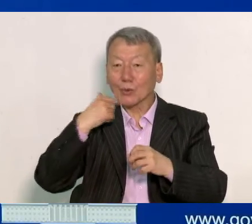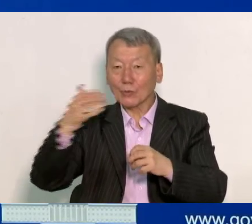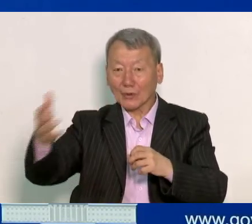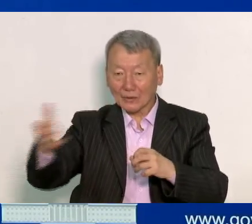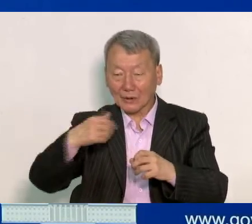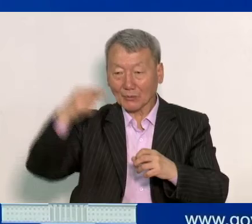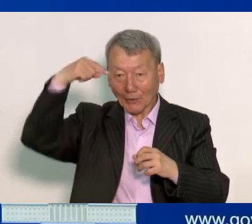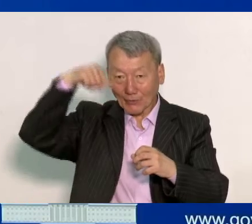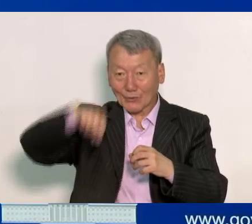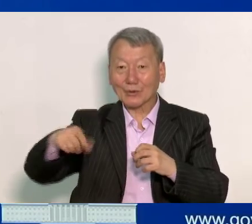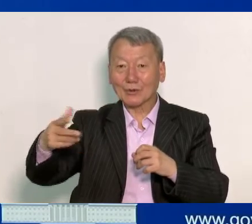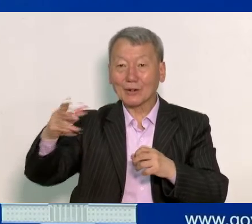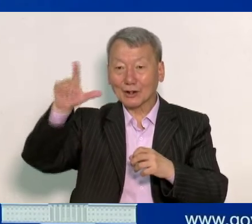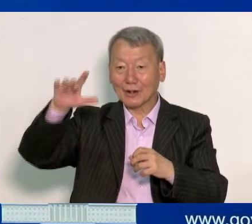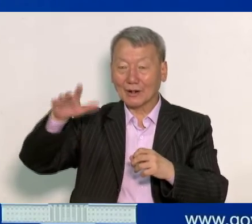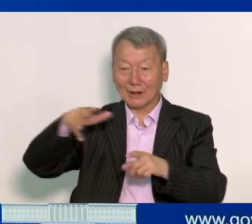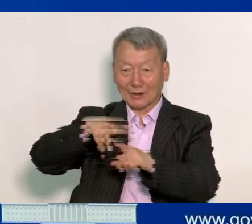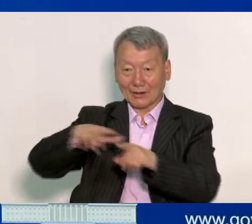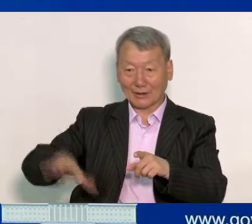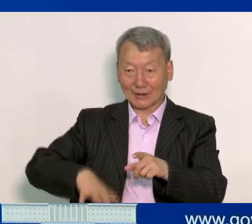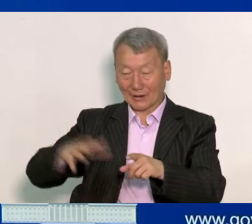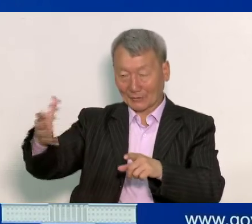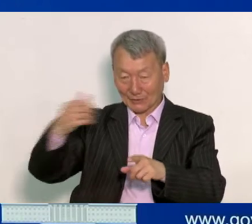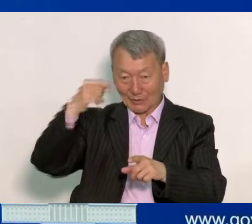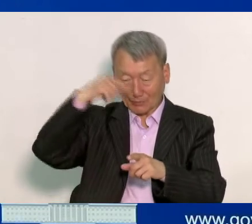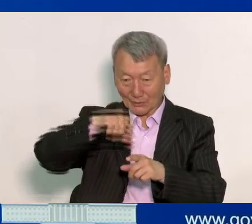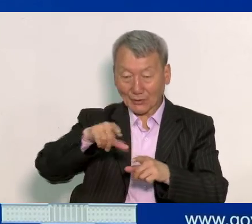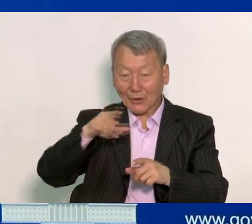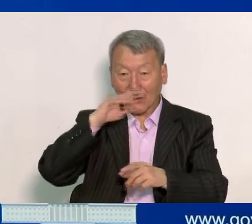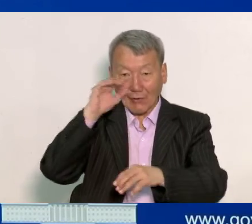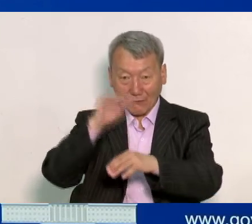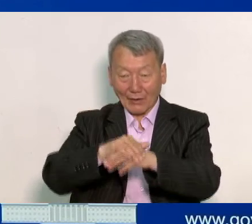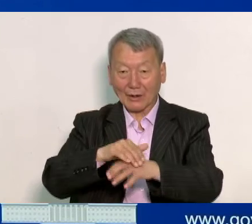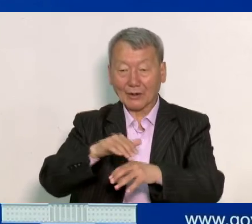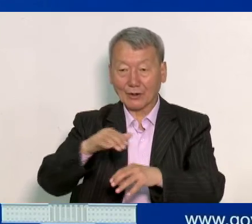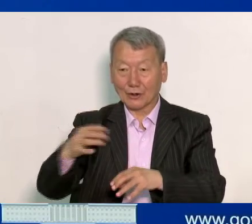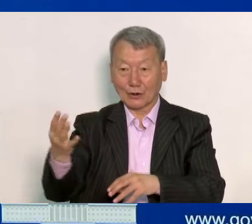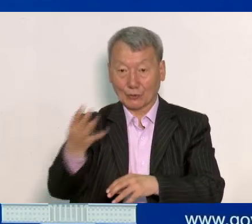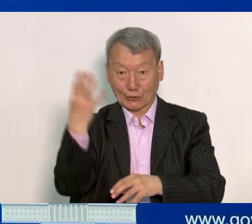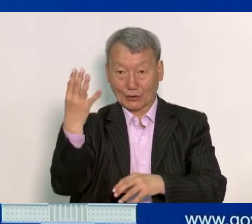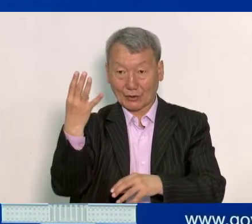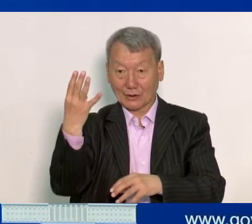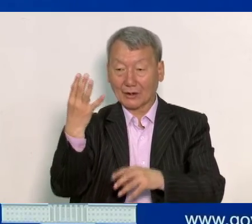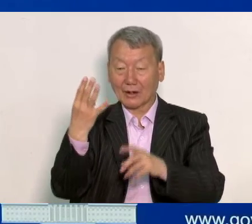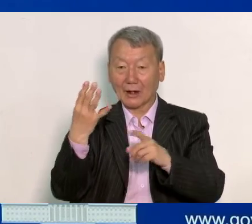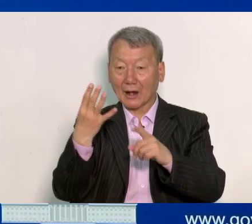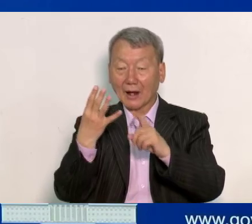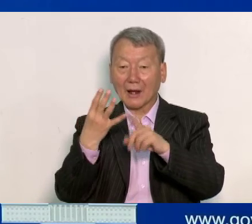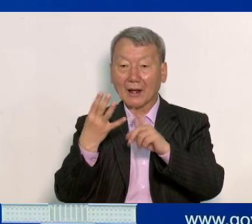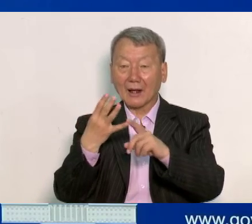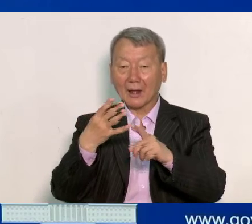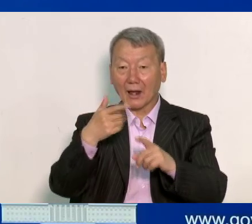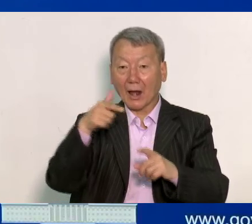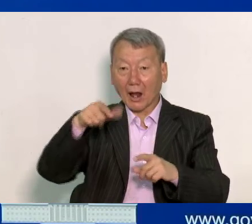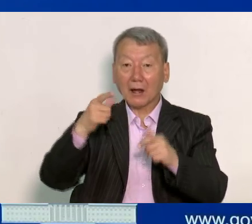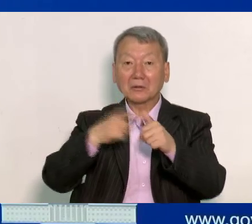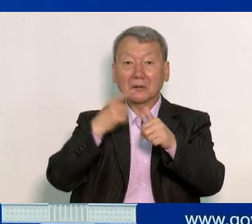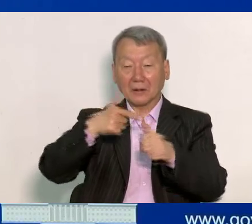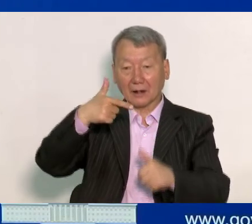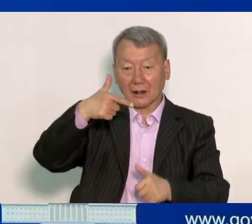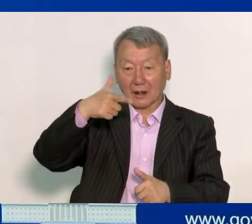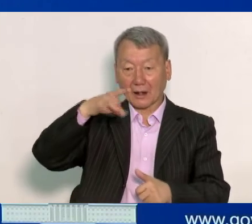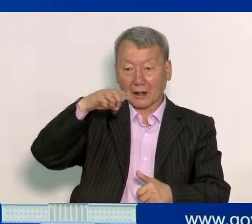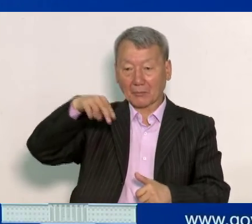и внутренние органы. И выявили в одном случае из 4 проб грипп лошадей.